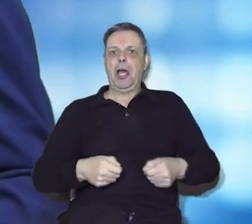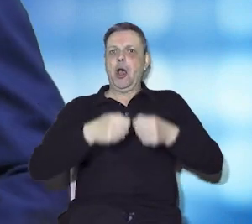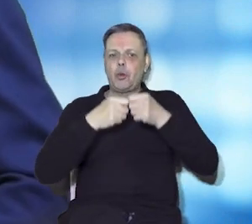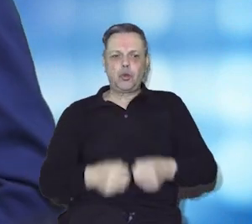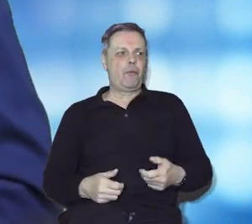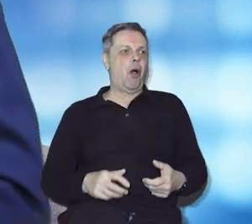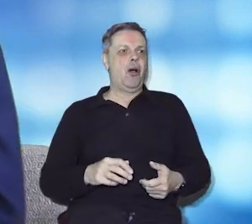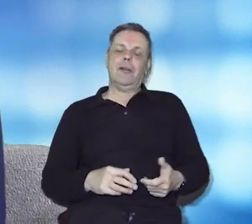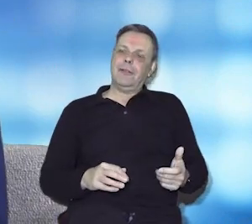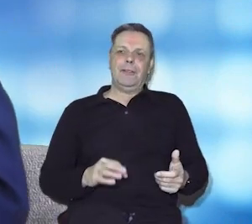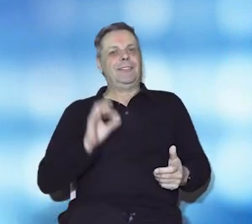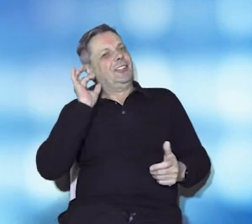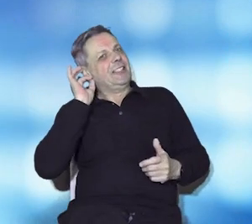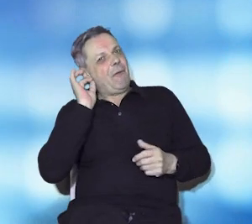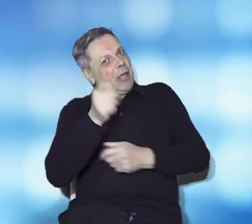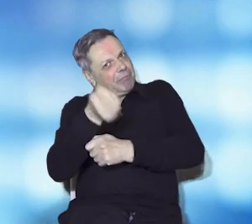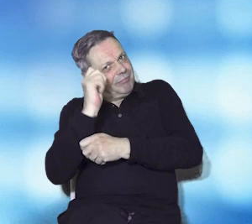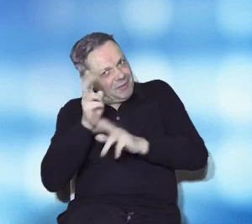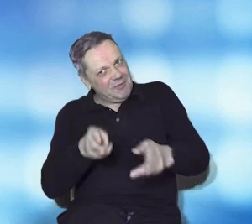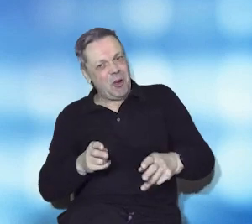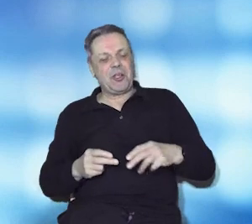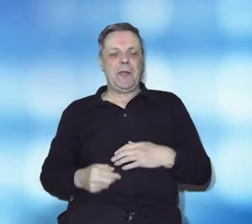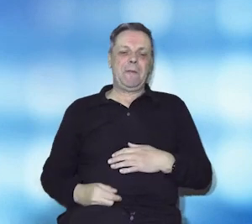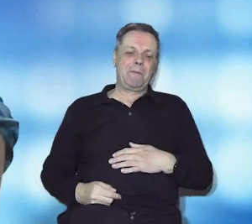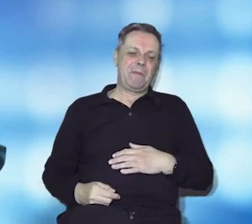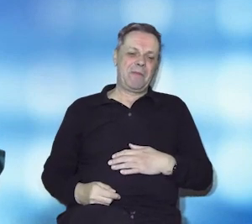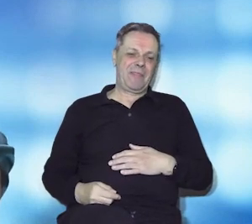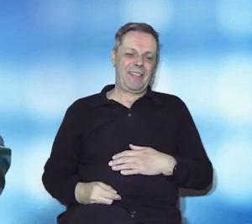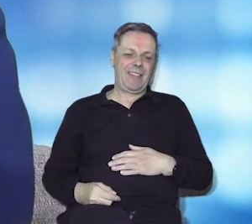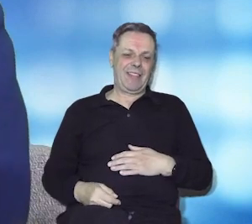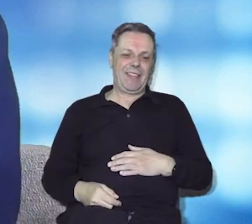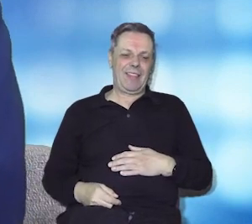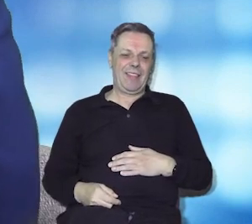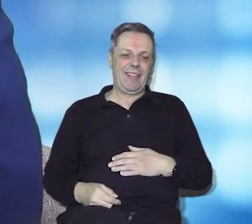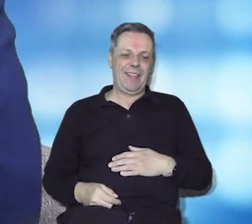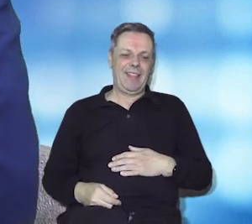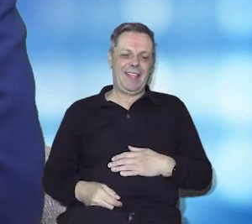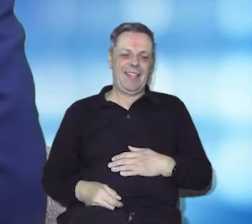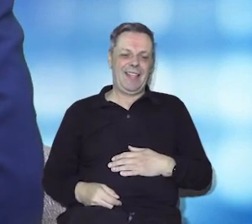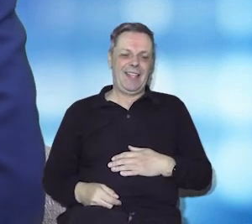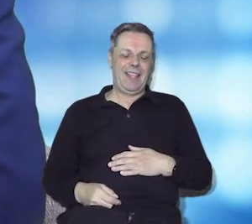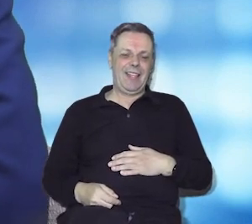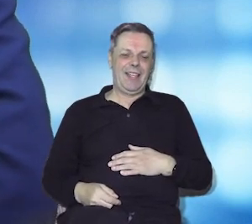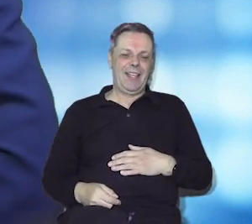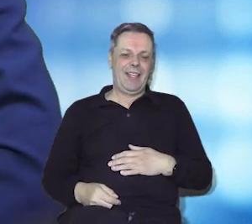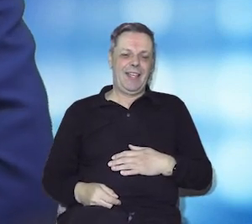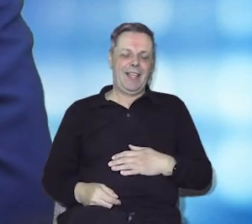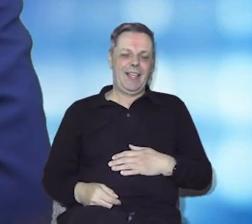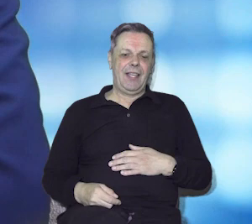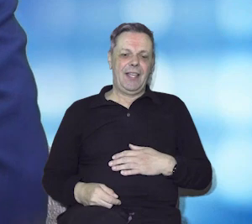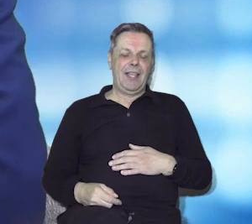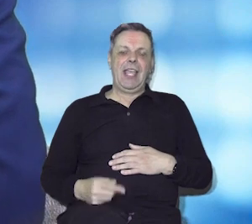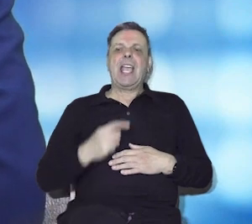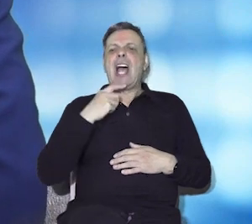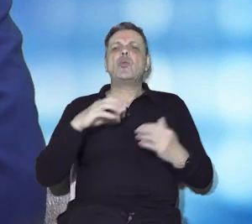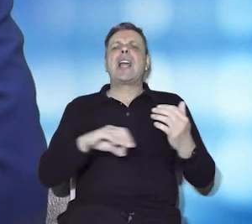to, da. Je li to isto bilo ponjez. Malo potiče? Pa možda je. Jel? Ja bih rekao. Ko zna. I dobro, i kako, kažu da